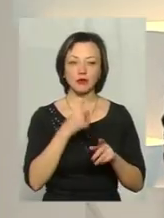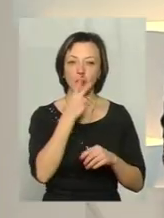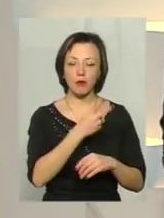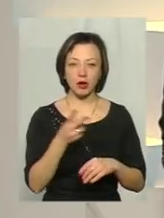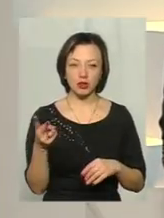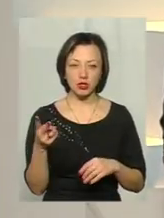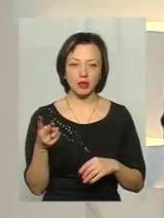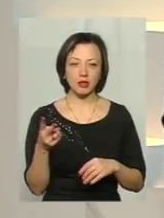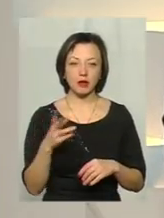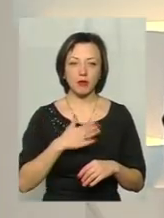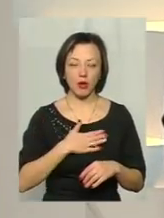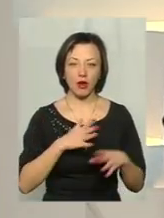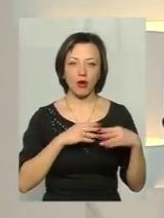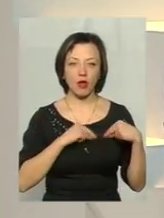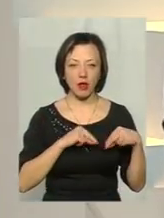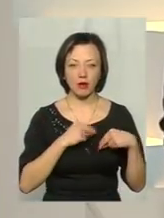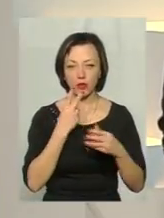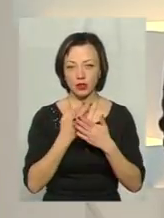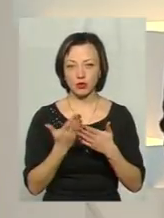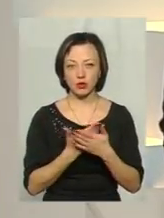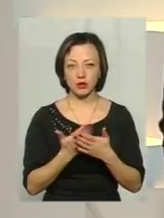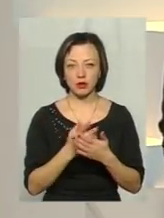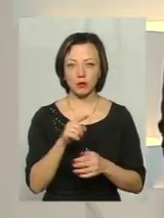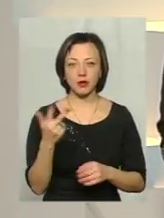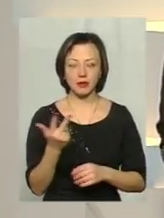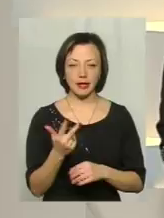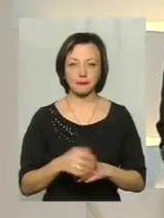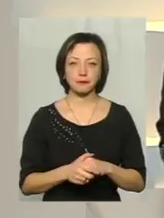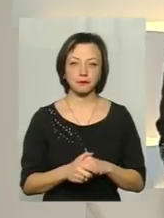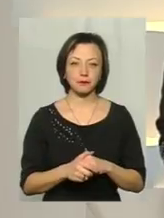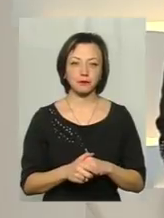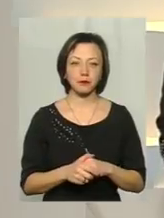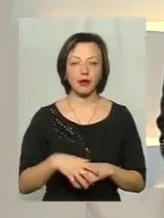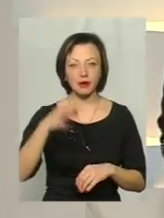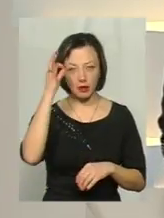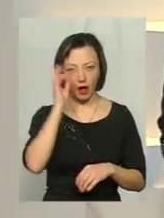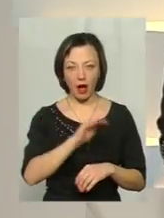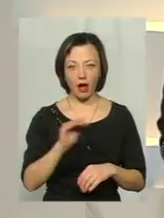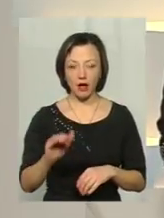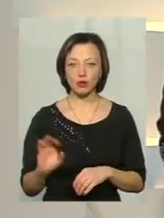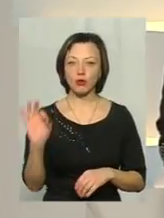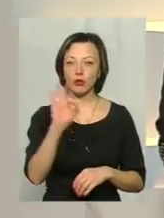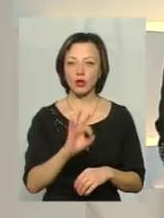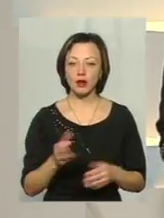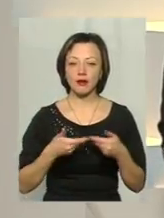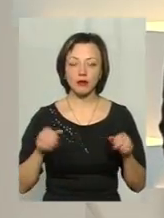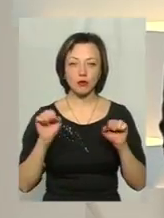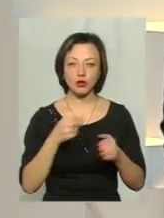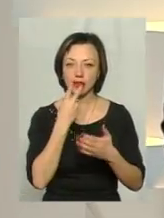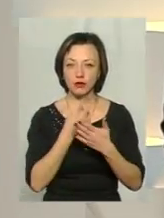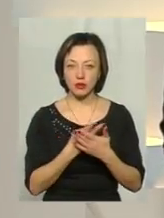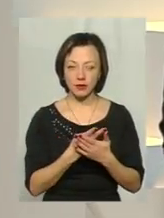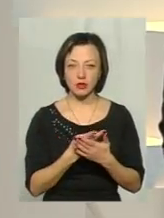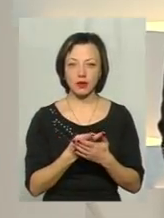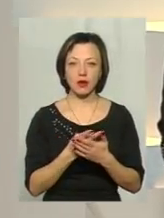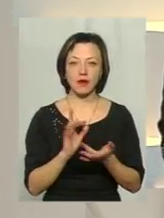побачили мої колеги. Прошу поставити сюжет номер 3. А я нагадую про те, що нас можна дивитись